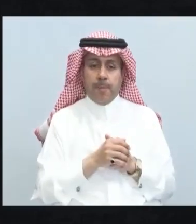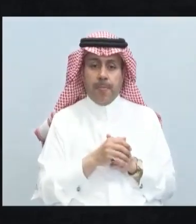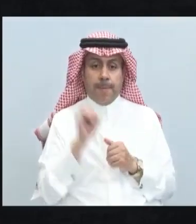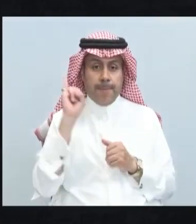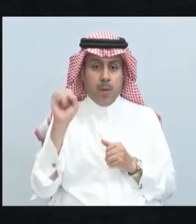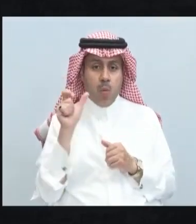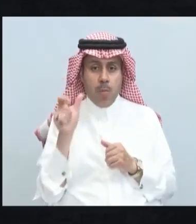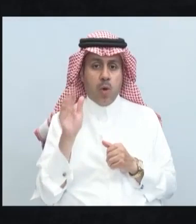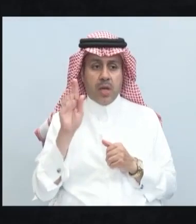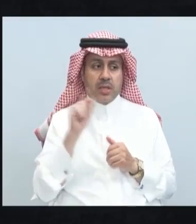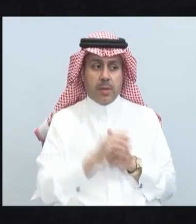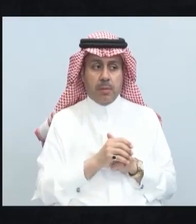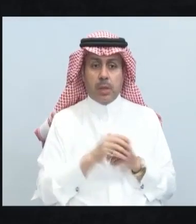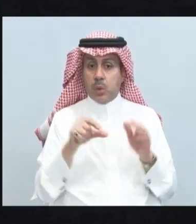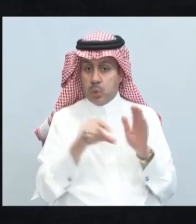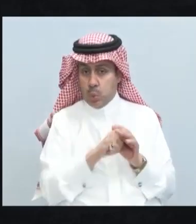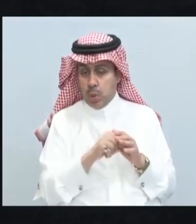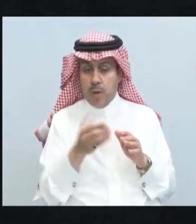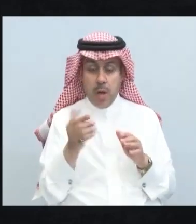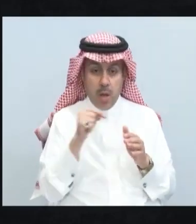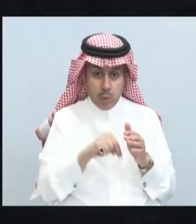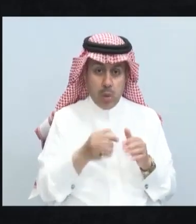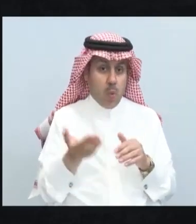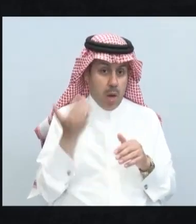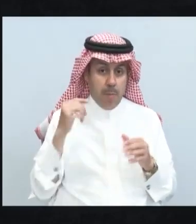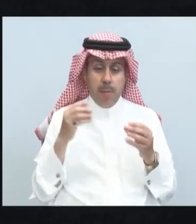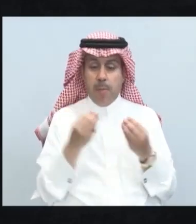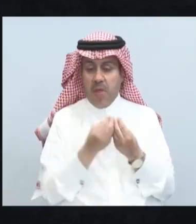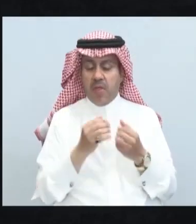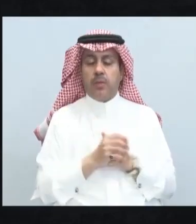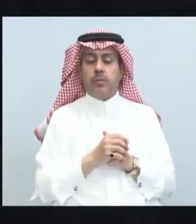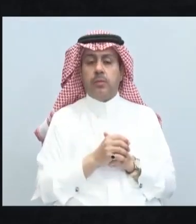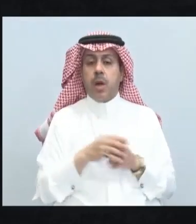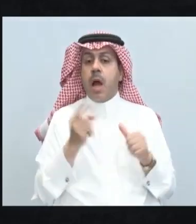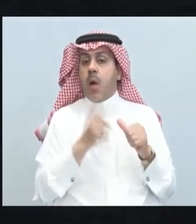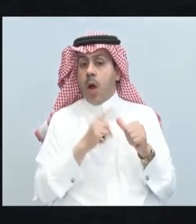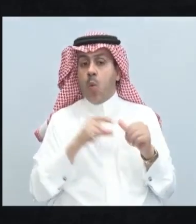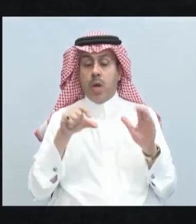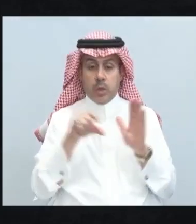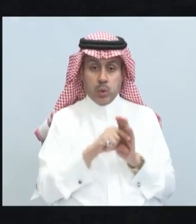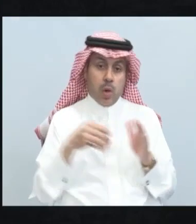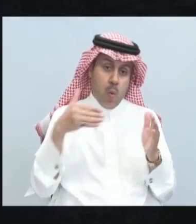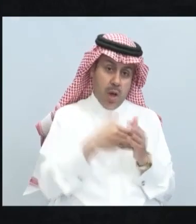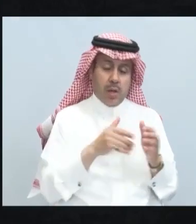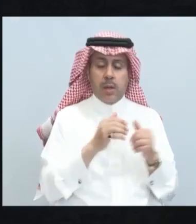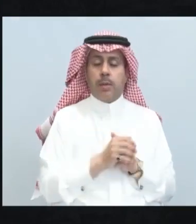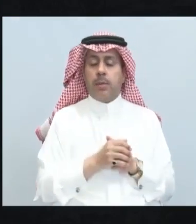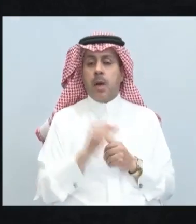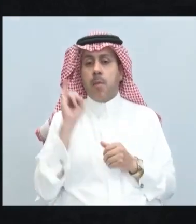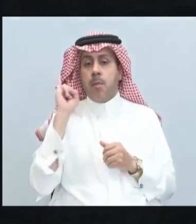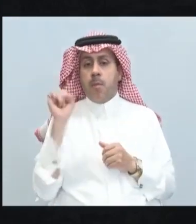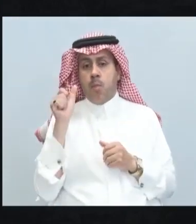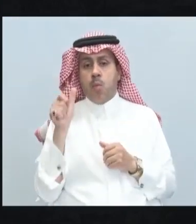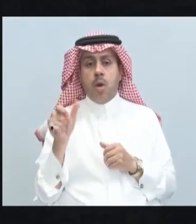ومناسباتها بين السوره والصوره التي قبلها او بين اول الصوره وخاتمتها